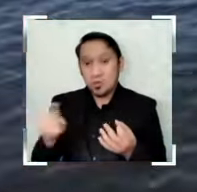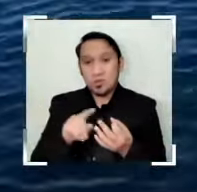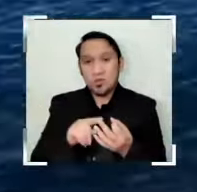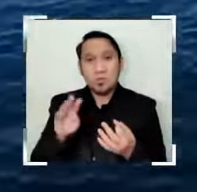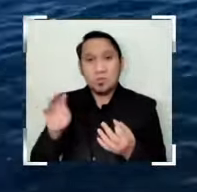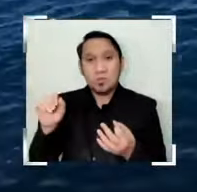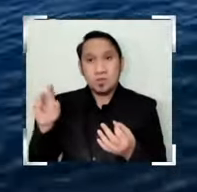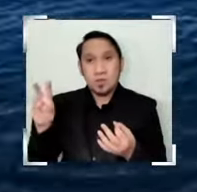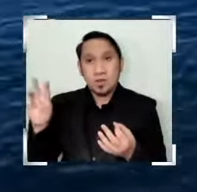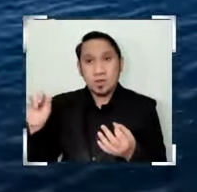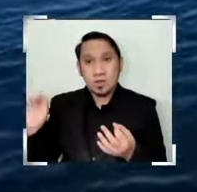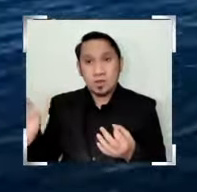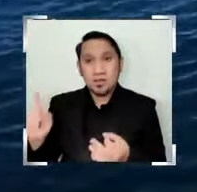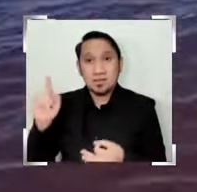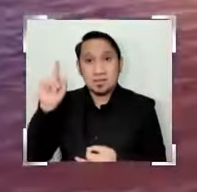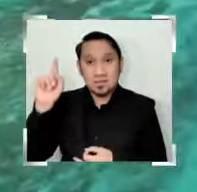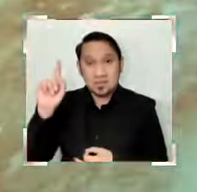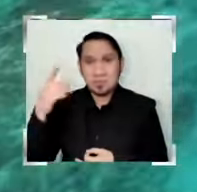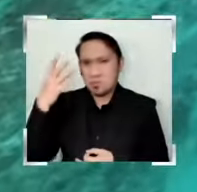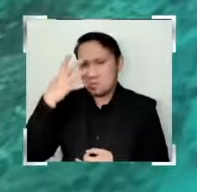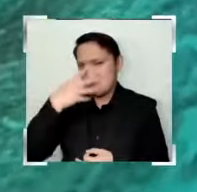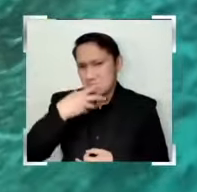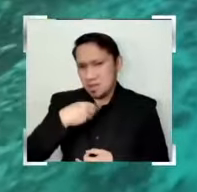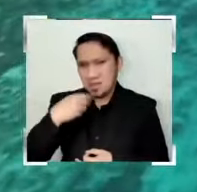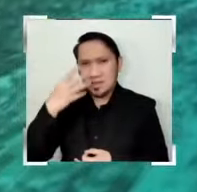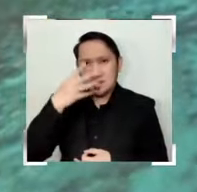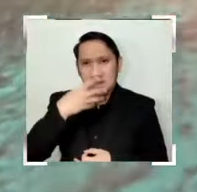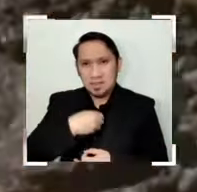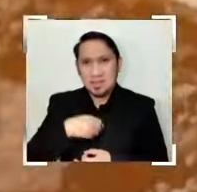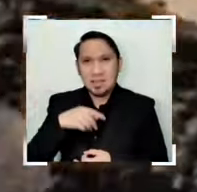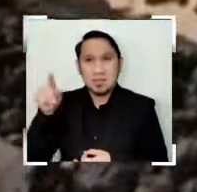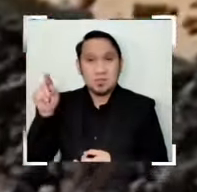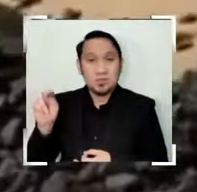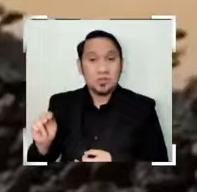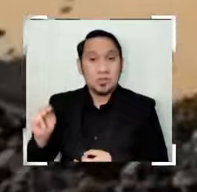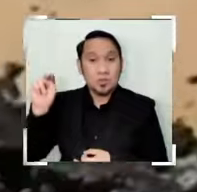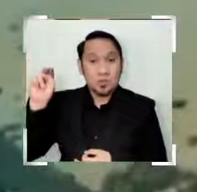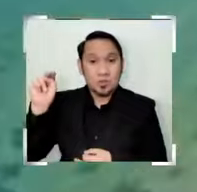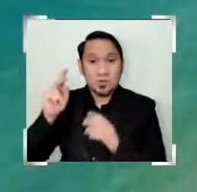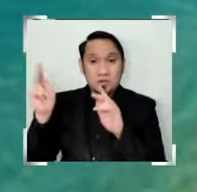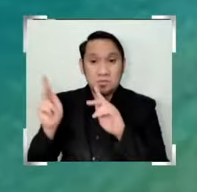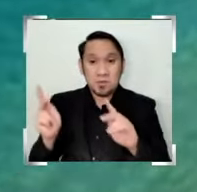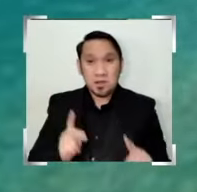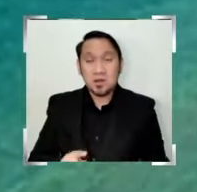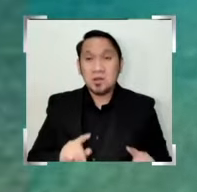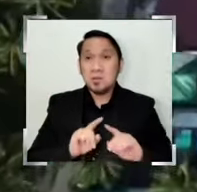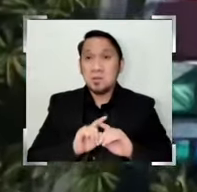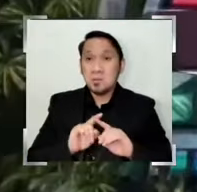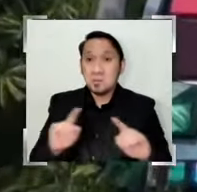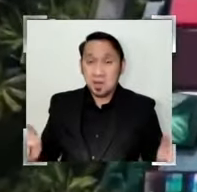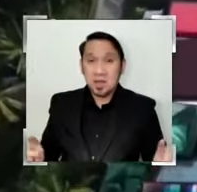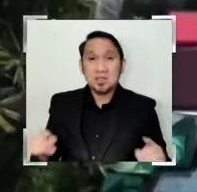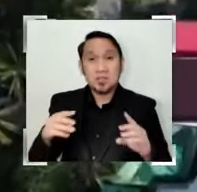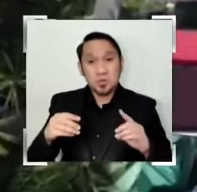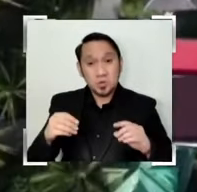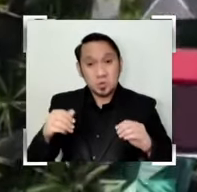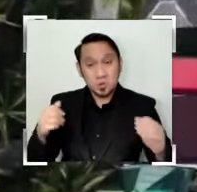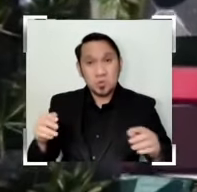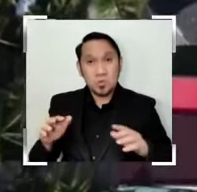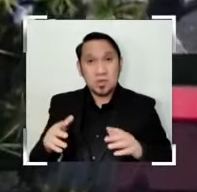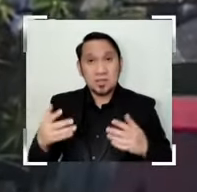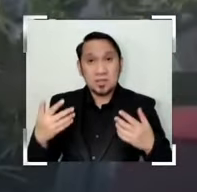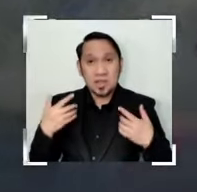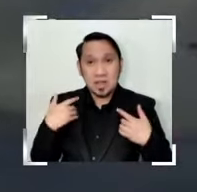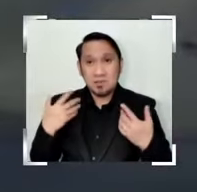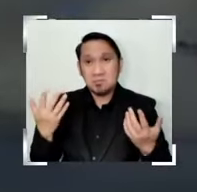at Tinapakan, mga ubod sa gandang destinasyon sa Hilagang Palawan. Pero ang kanilang pino at puting buhangin baka madungisan ng